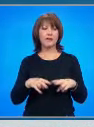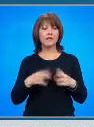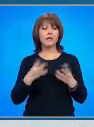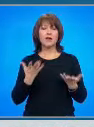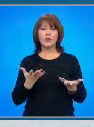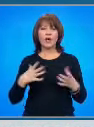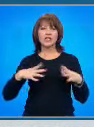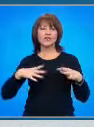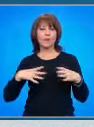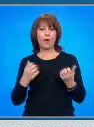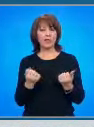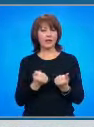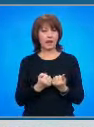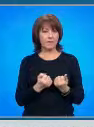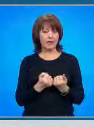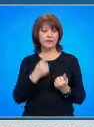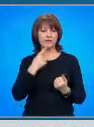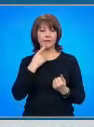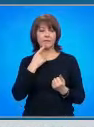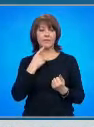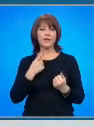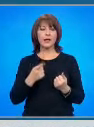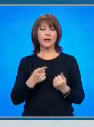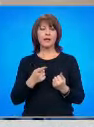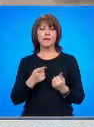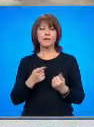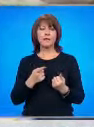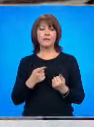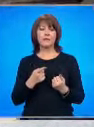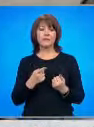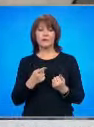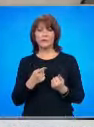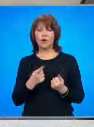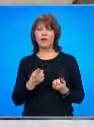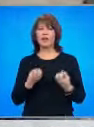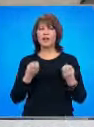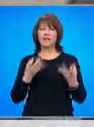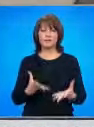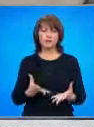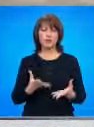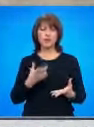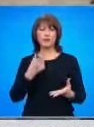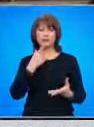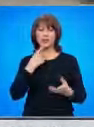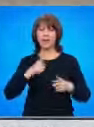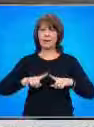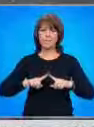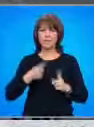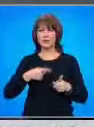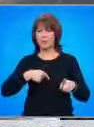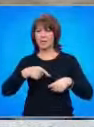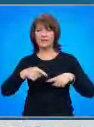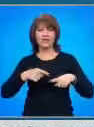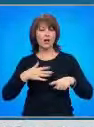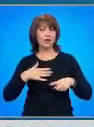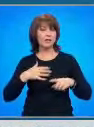на болните от спешната помощ не на избирателен принцип, а възможността за най-бързо придвижване на спешния